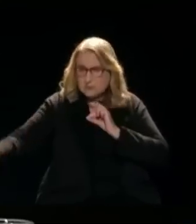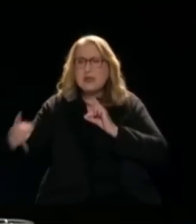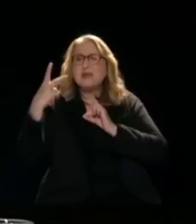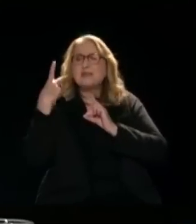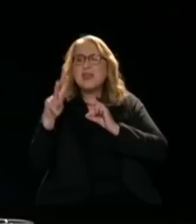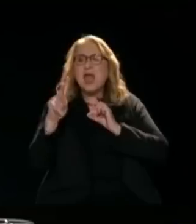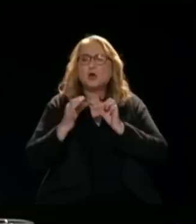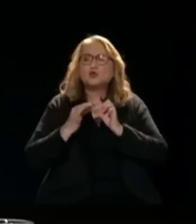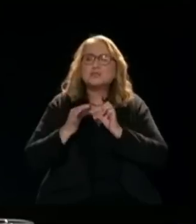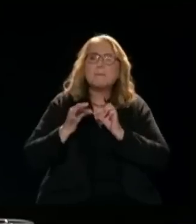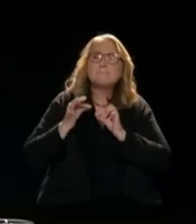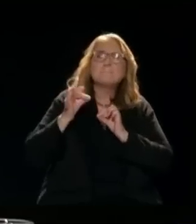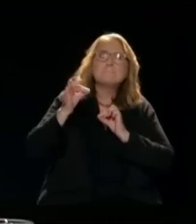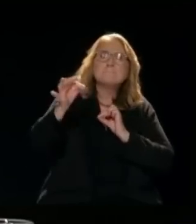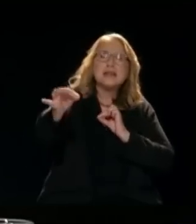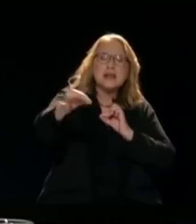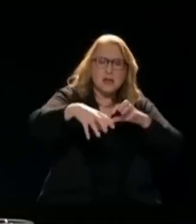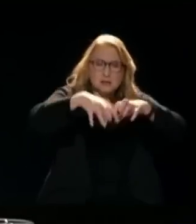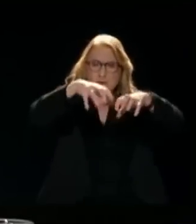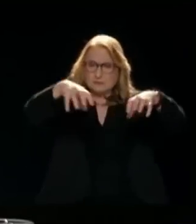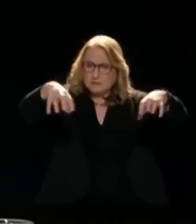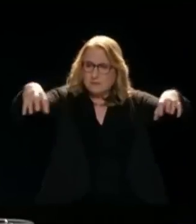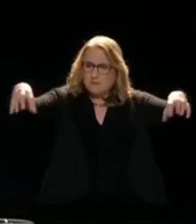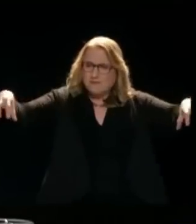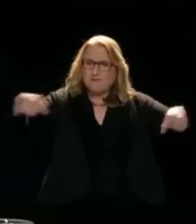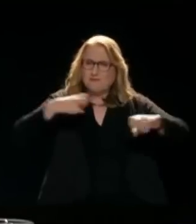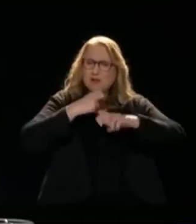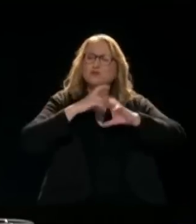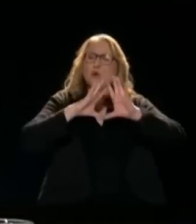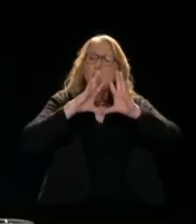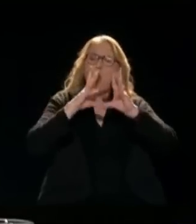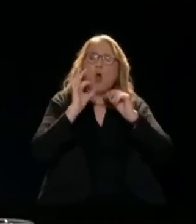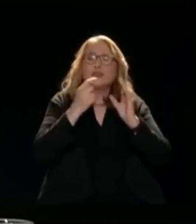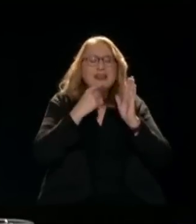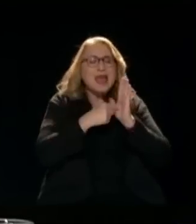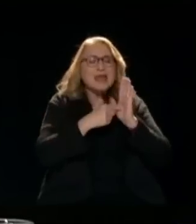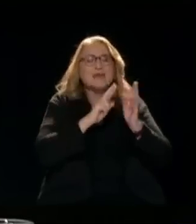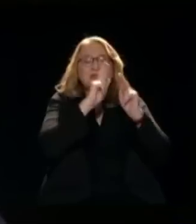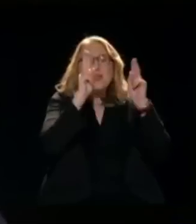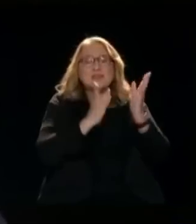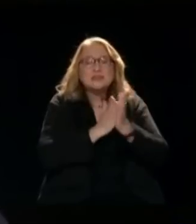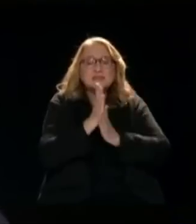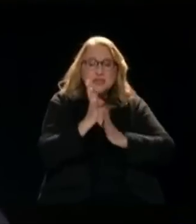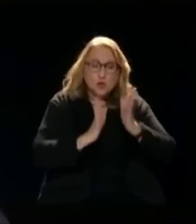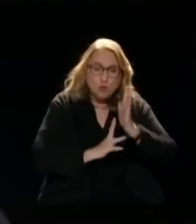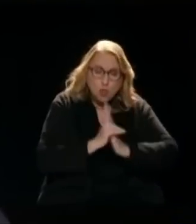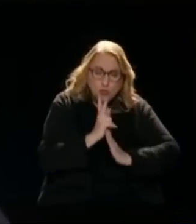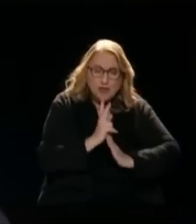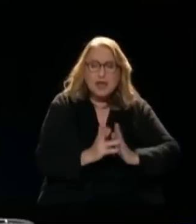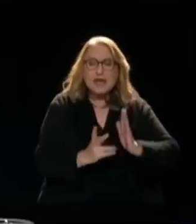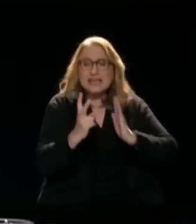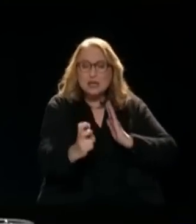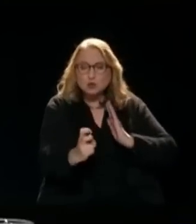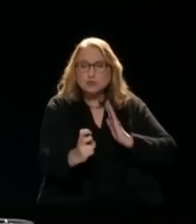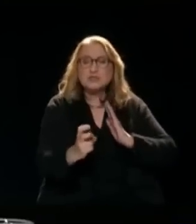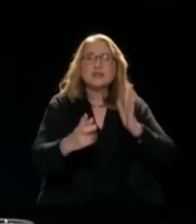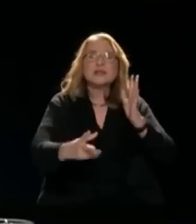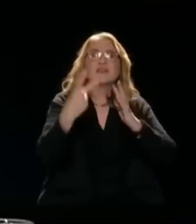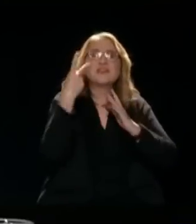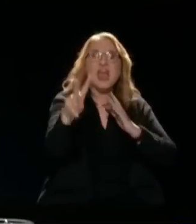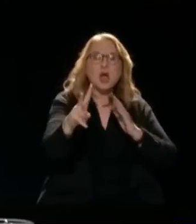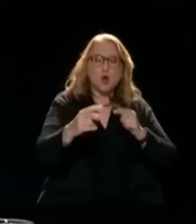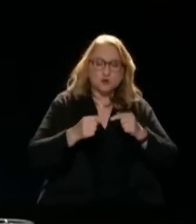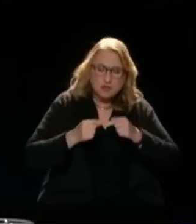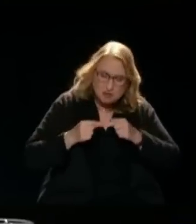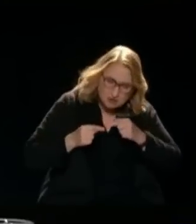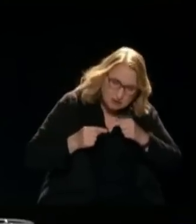και αποκλειστική οικονομική ζώνη, όπως προβλέπεται από τους κανόνες του δικαίου της θάλασσας. Το γεγονός ότι δεν το κάνουμε επιτρέπει